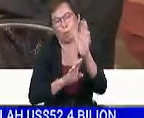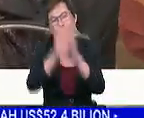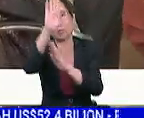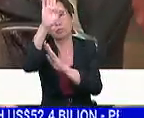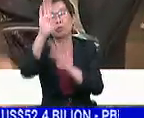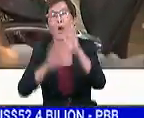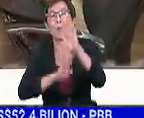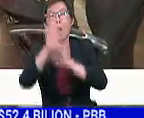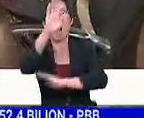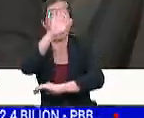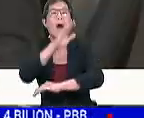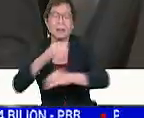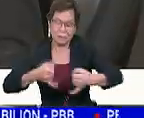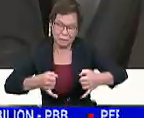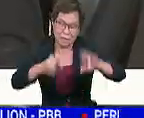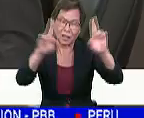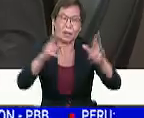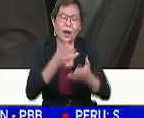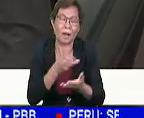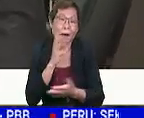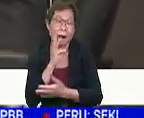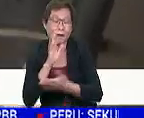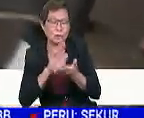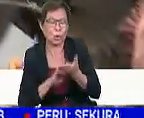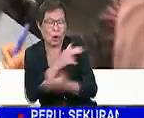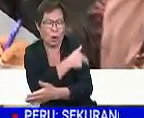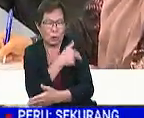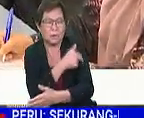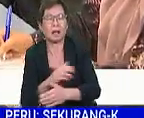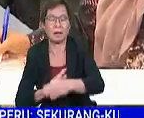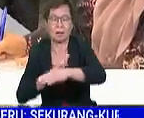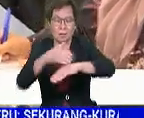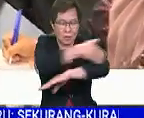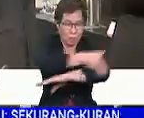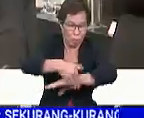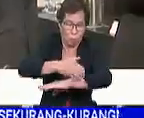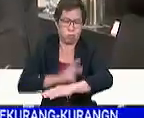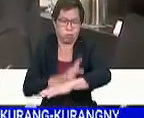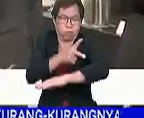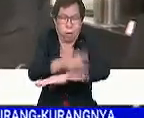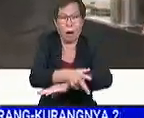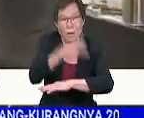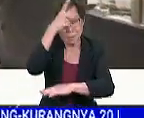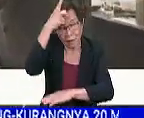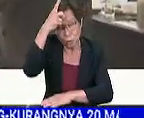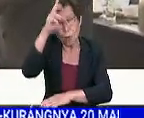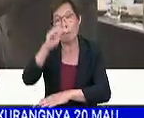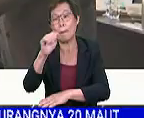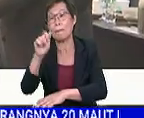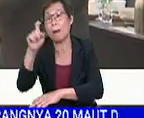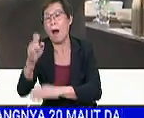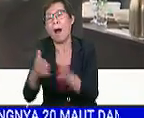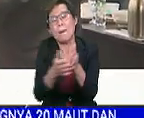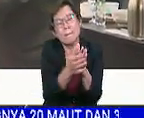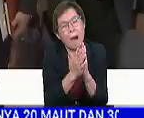infrastruktur dan ekonomi rentas sempadan ditanya mengenai Geran Datuk Seri Panglima Dr masimus berharap agar tuntutan